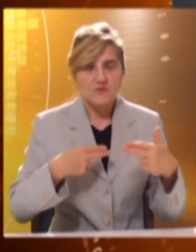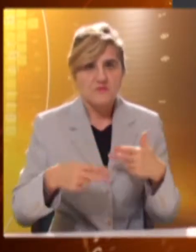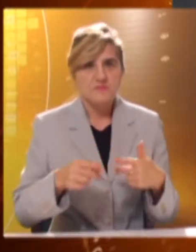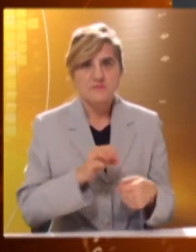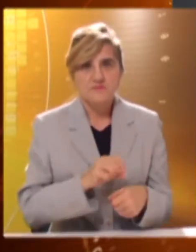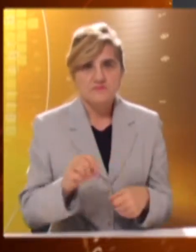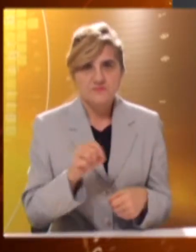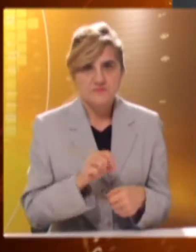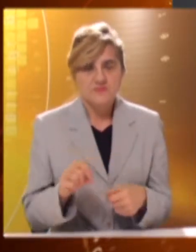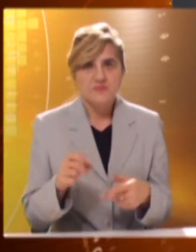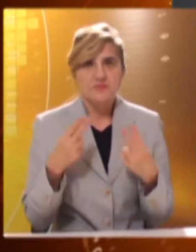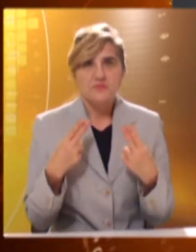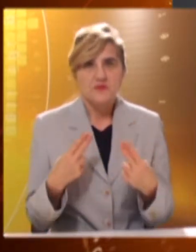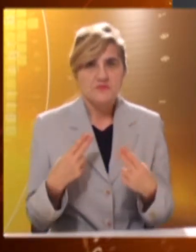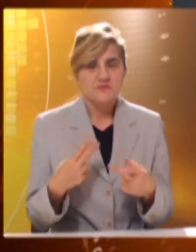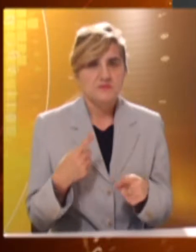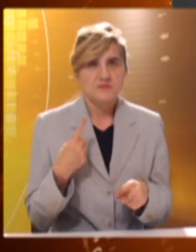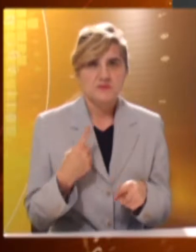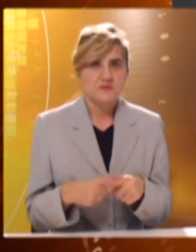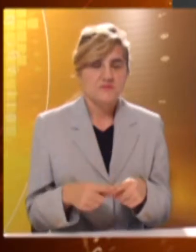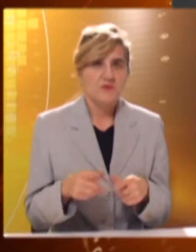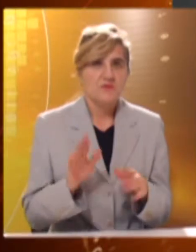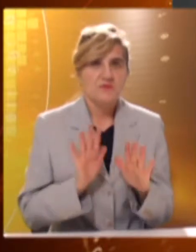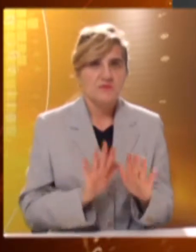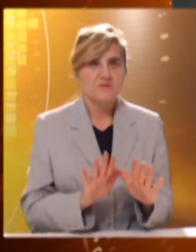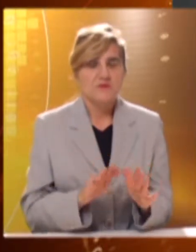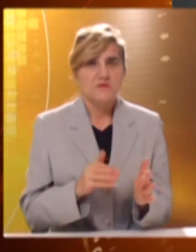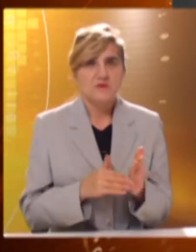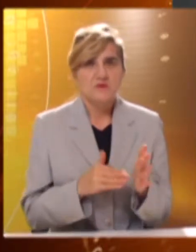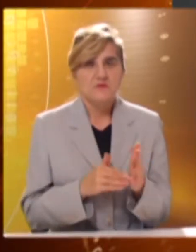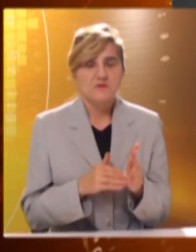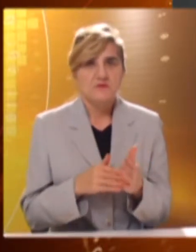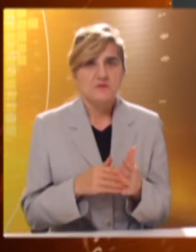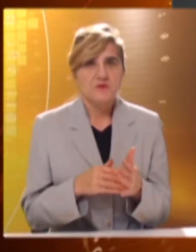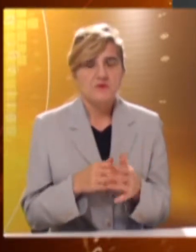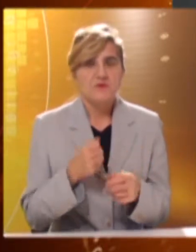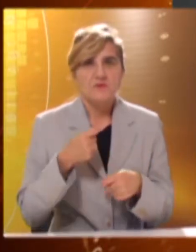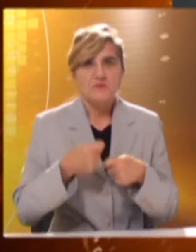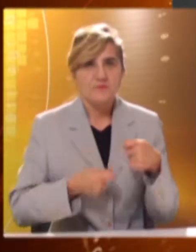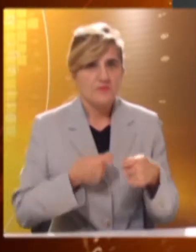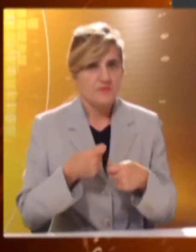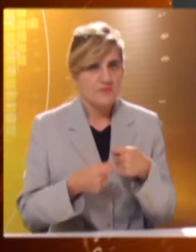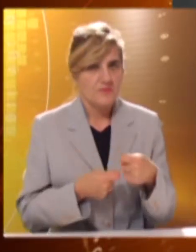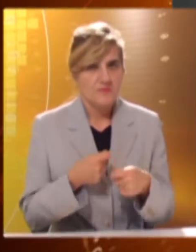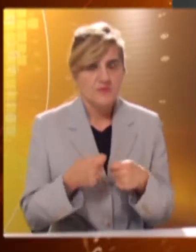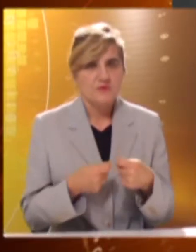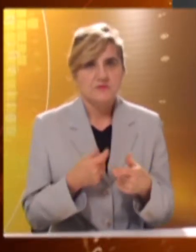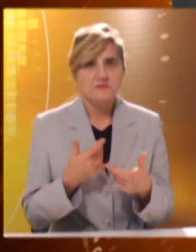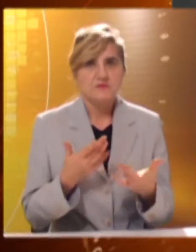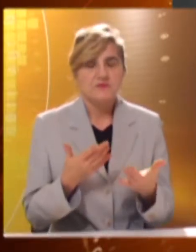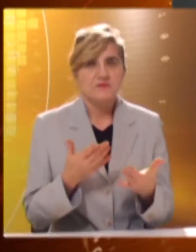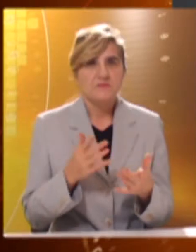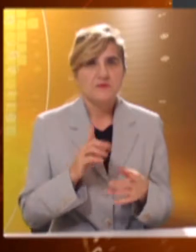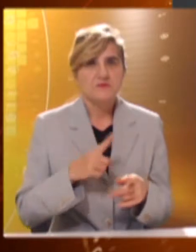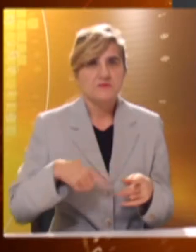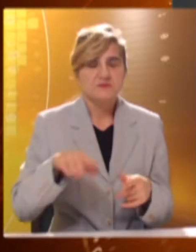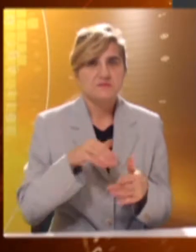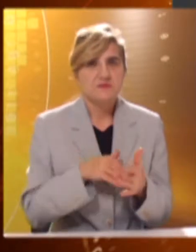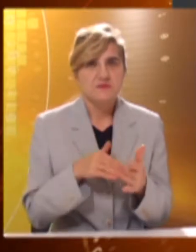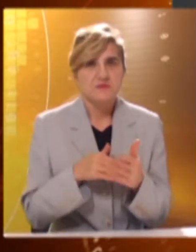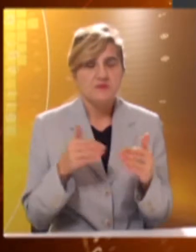samih zaposlenih, imajući u vidu da je to, da kažem, jedan kontinuirani ciklus poslovanja koji jednostavno bez